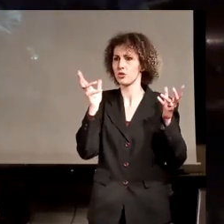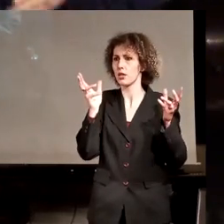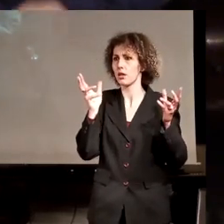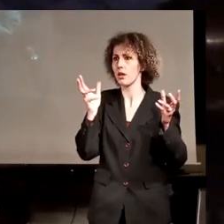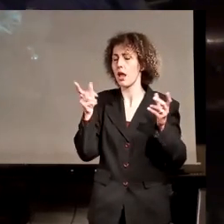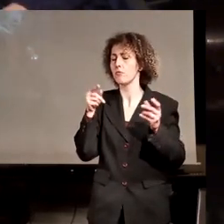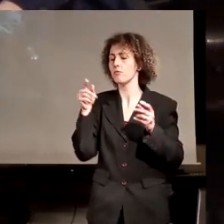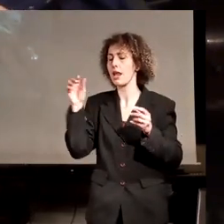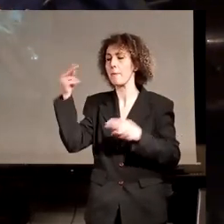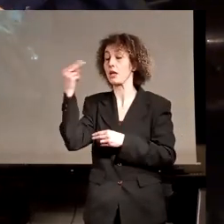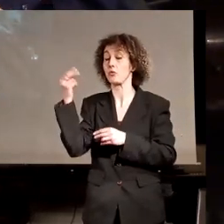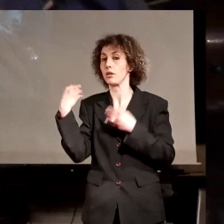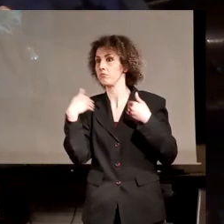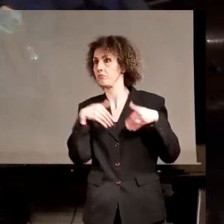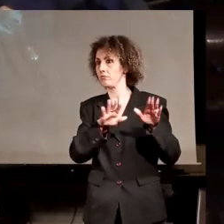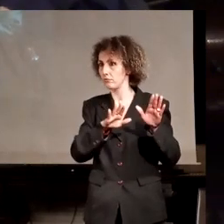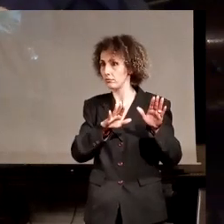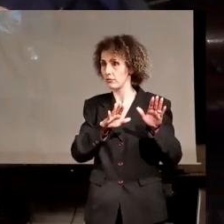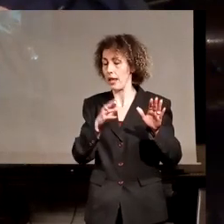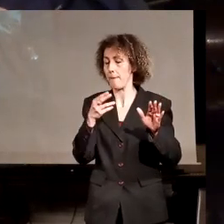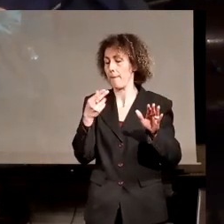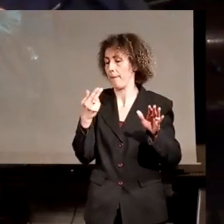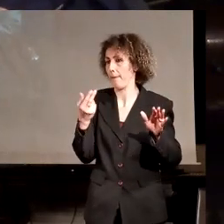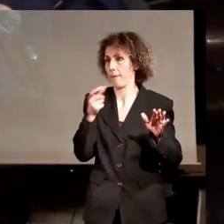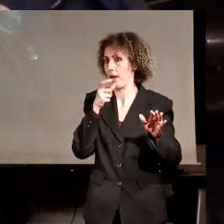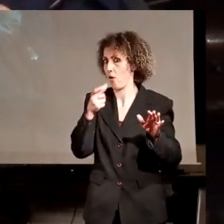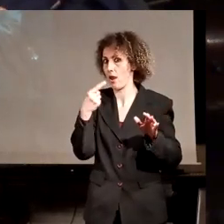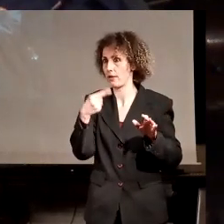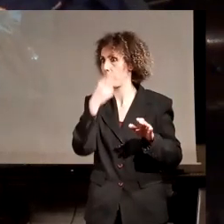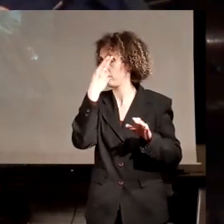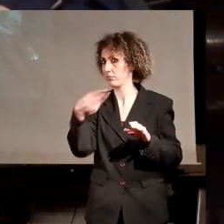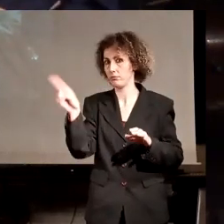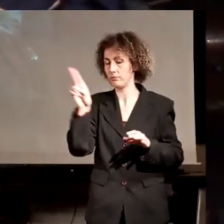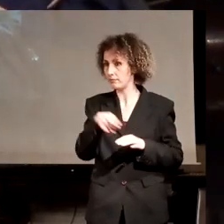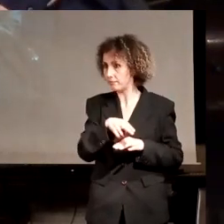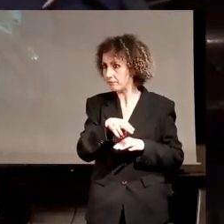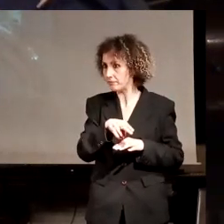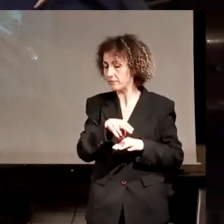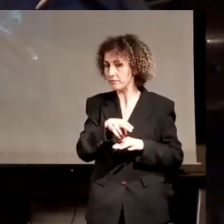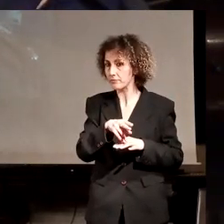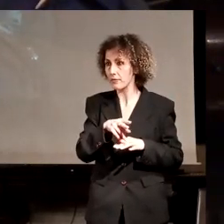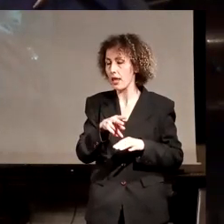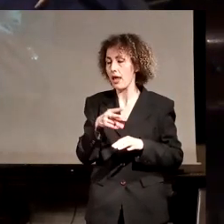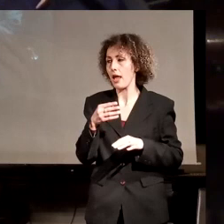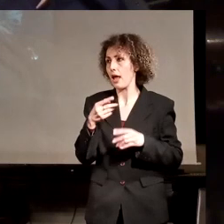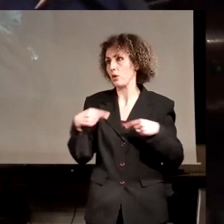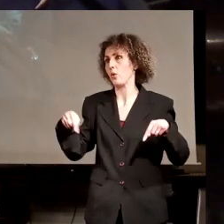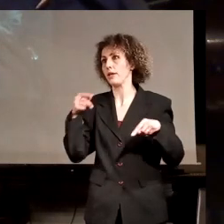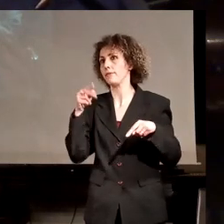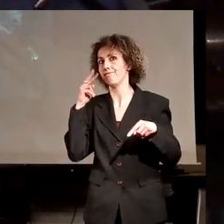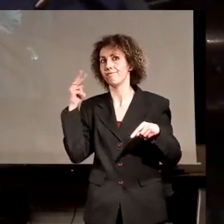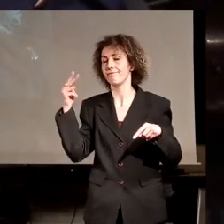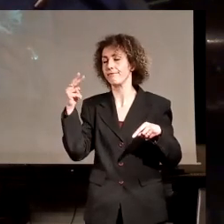dire è e spesso hanno in questa prospettiva ci mancano viene in